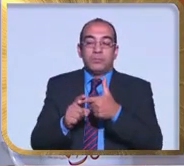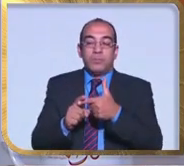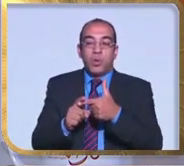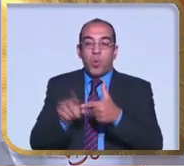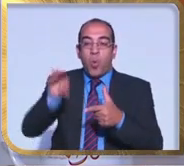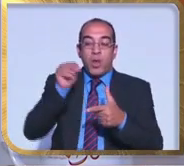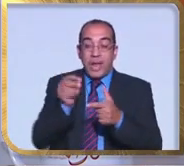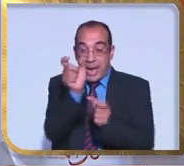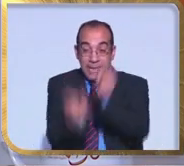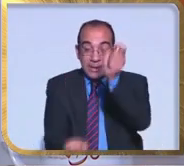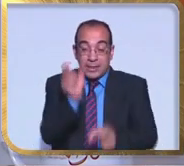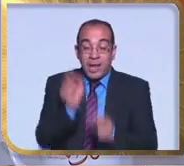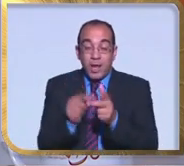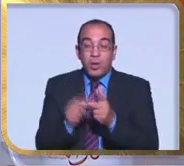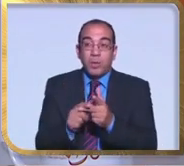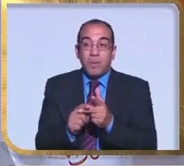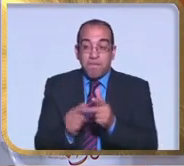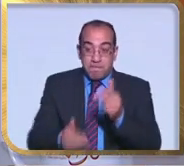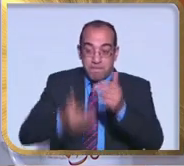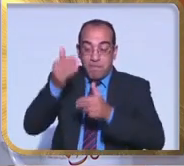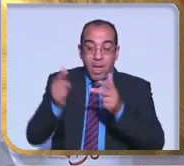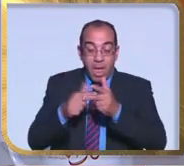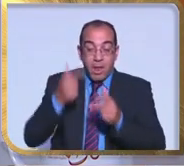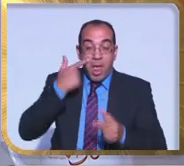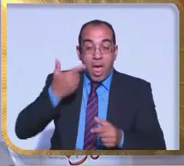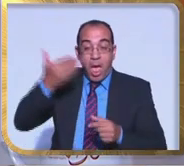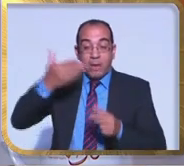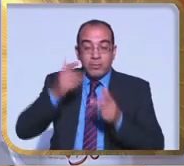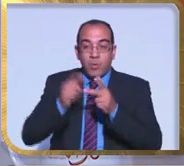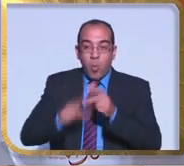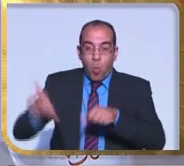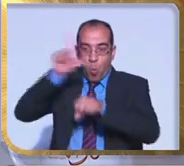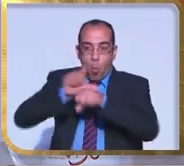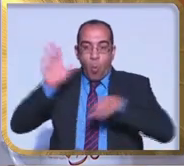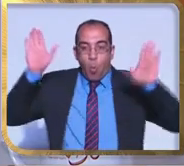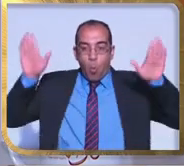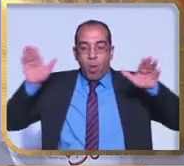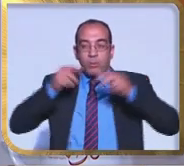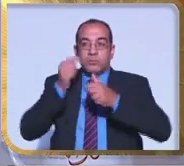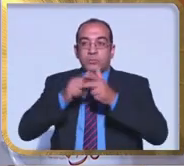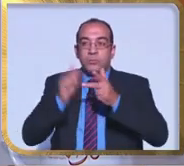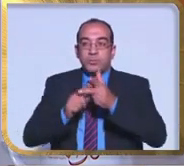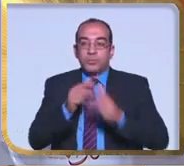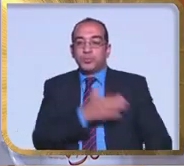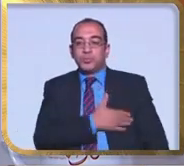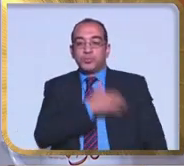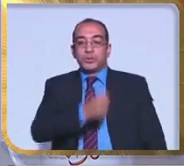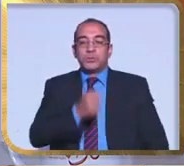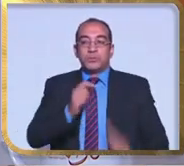يطالب به الإنسان بعد معرفته بالوحي الشريف هو الإيمان،